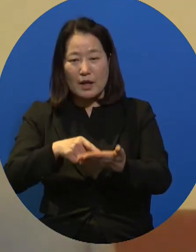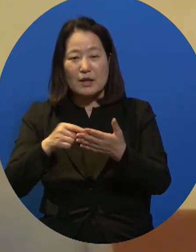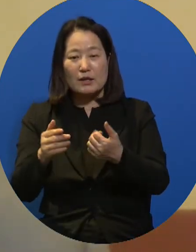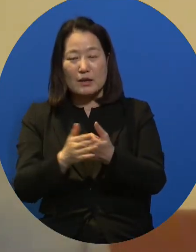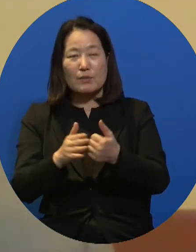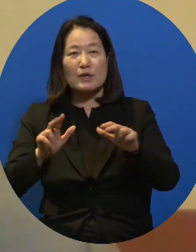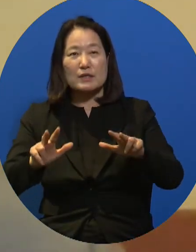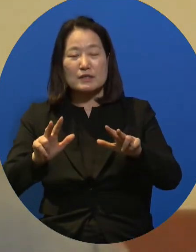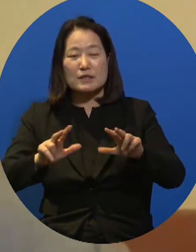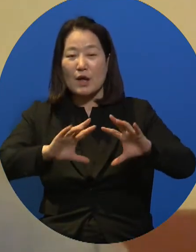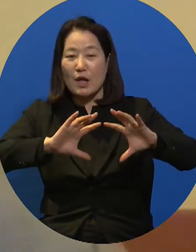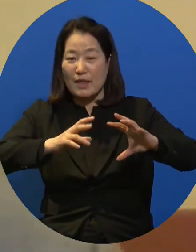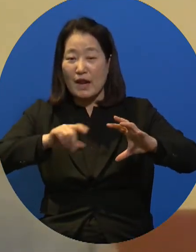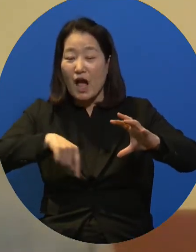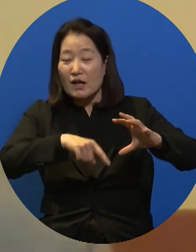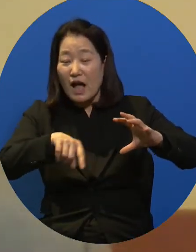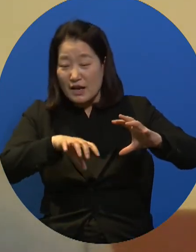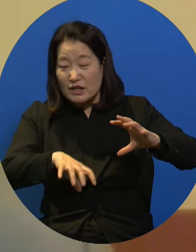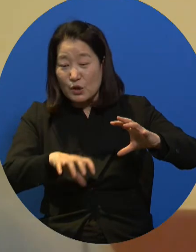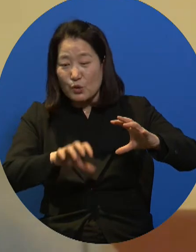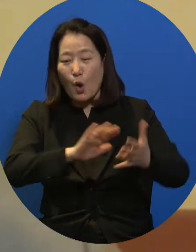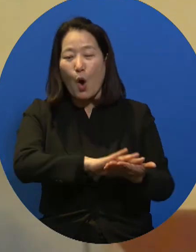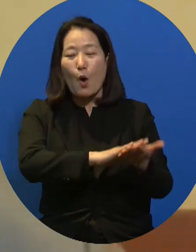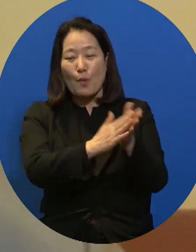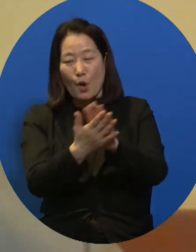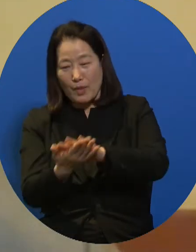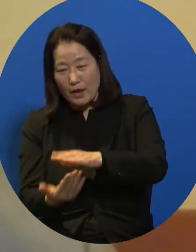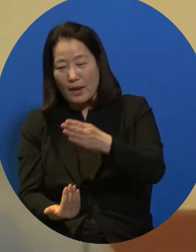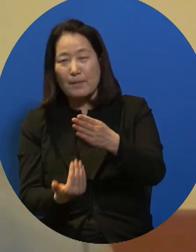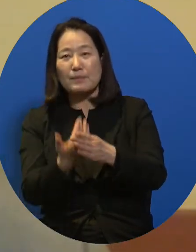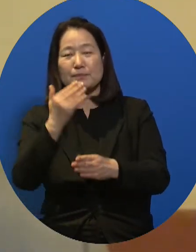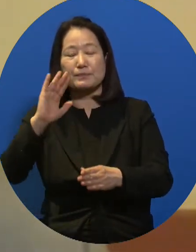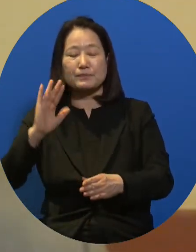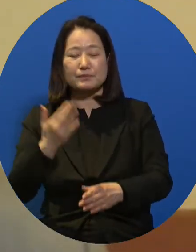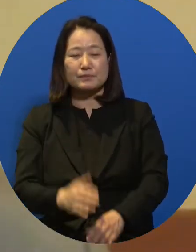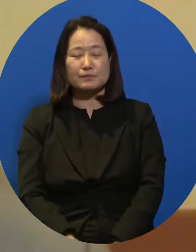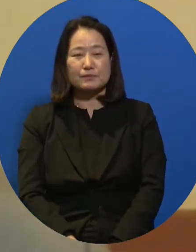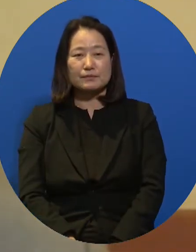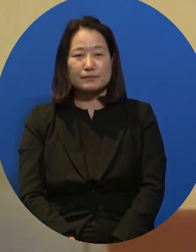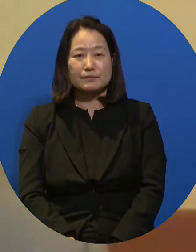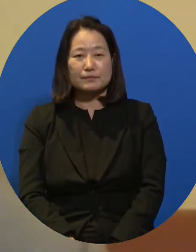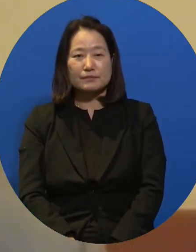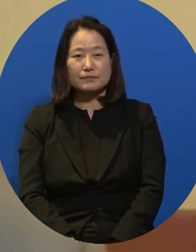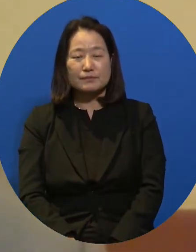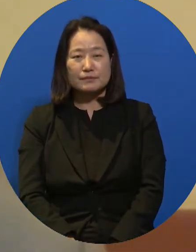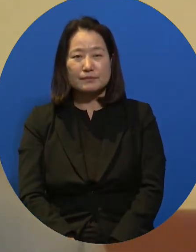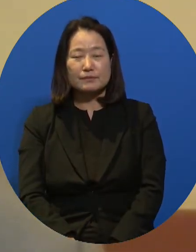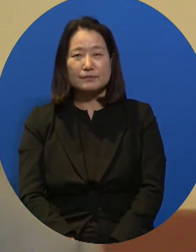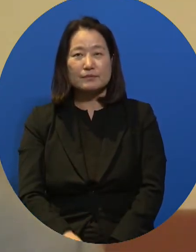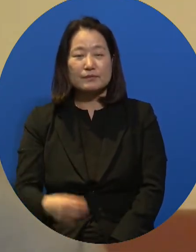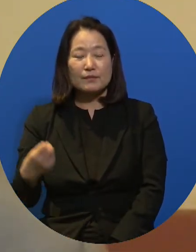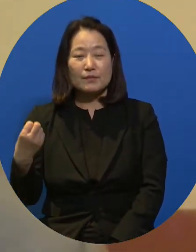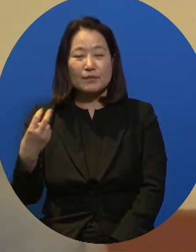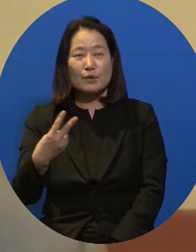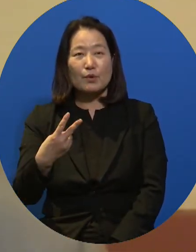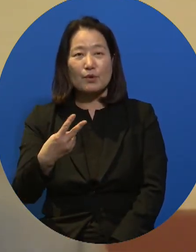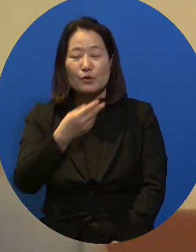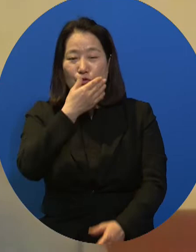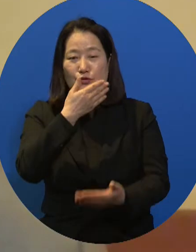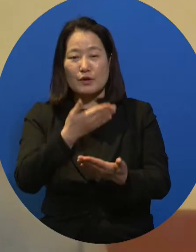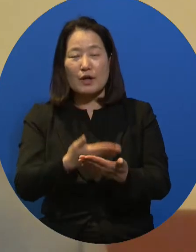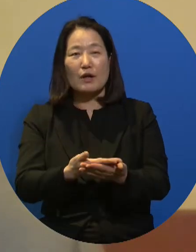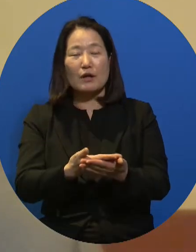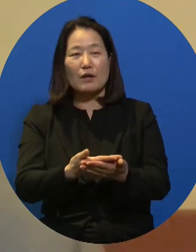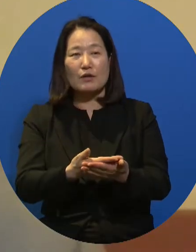본격적인 헝가리의 변화를 유도할 수 있었다고 생각을 합니다. 그리고 더 중요한 함의가 있다고 생각하는데요.